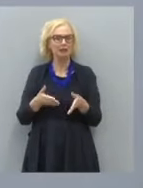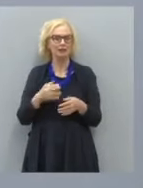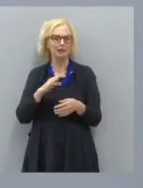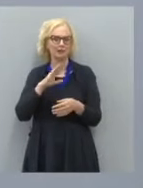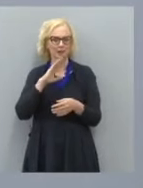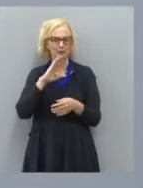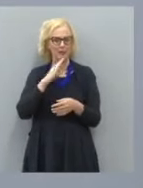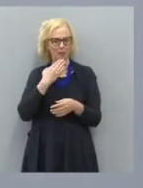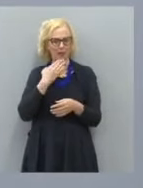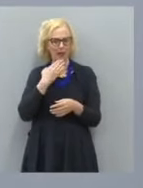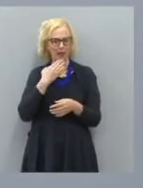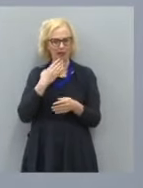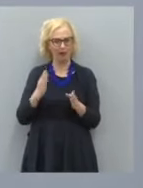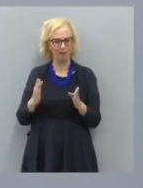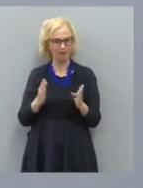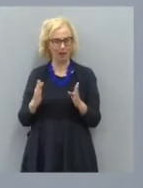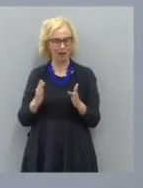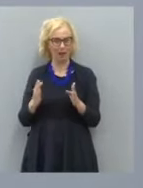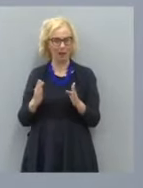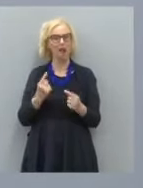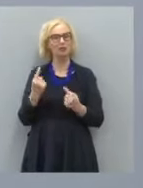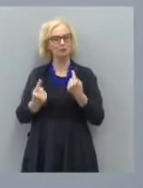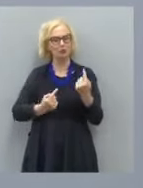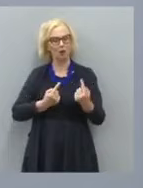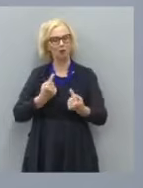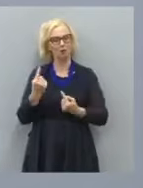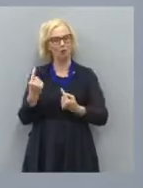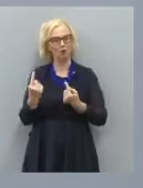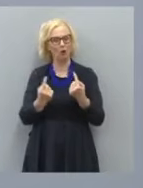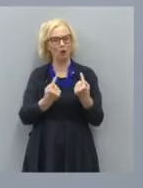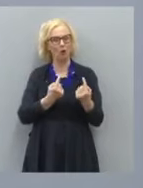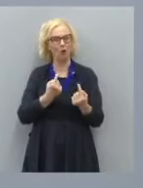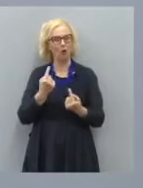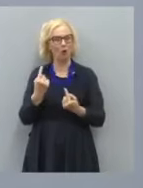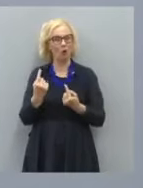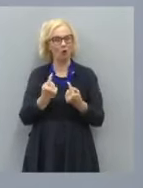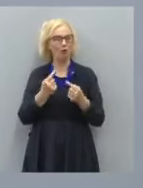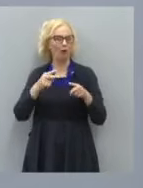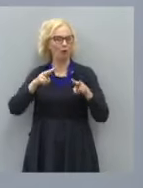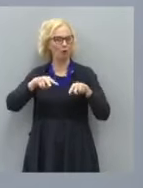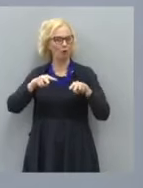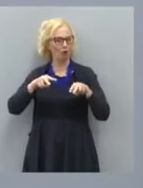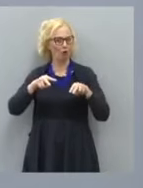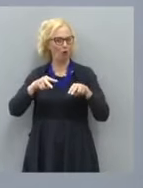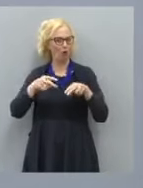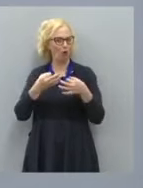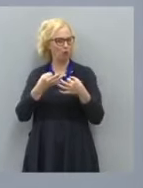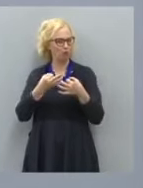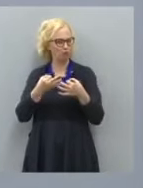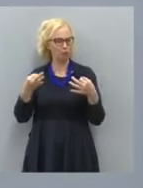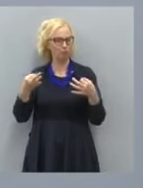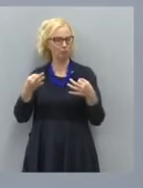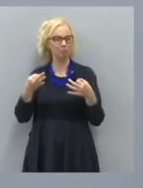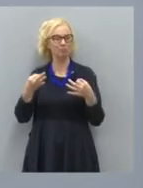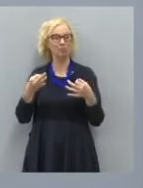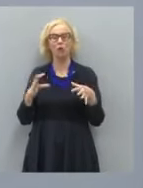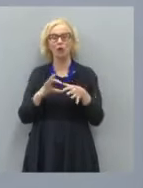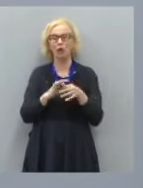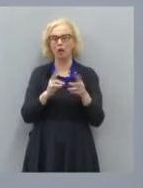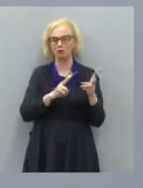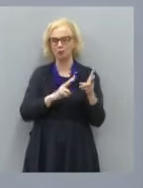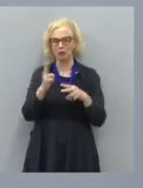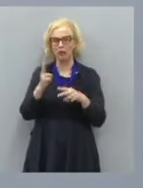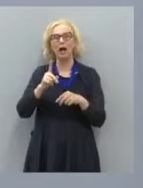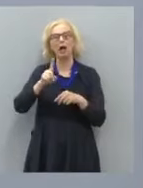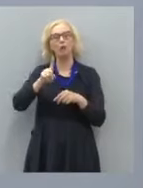questa fase la situazione è totalmente sotto controllo sia sotto da parte ospedaliera